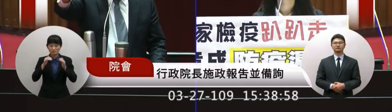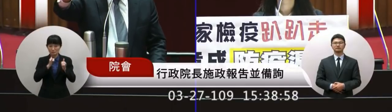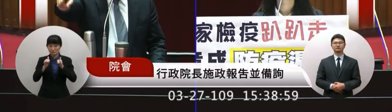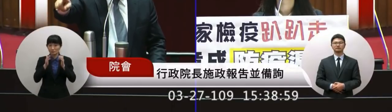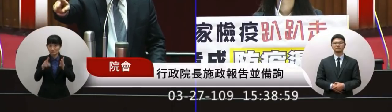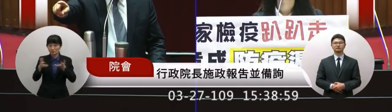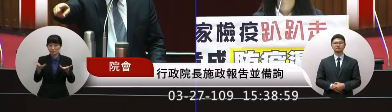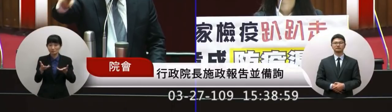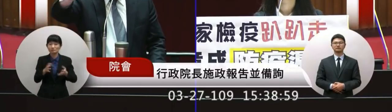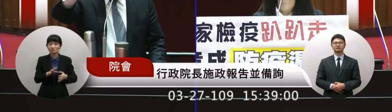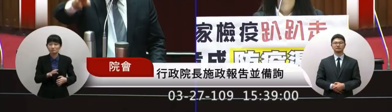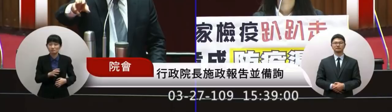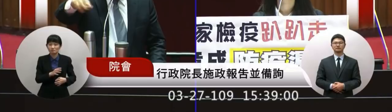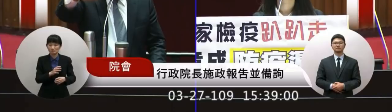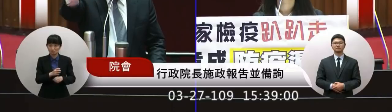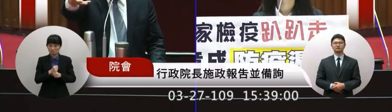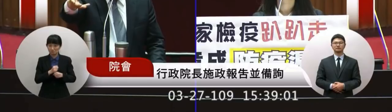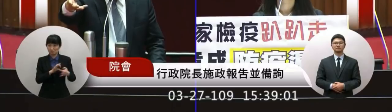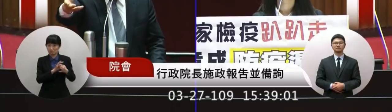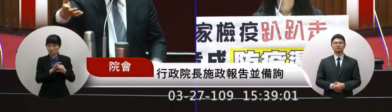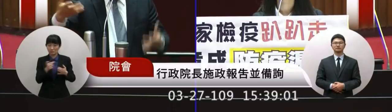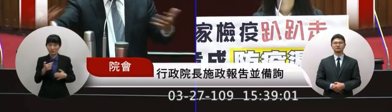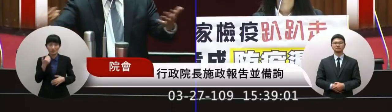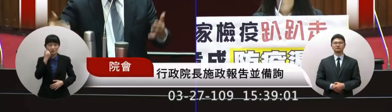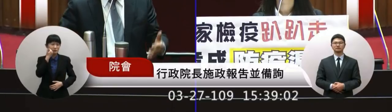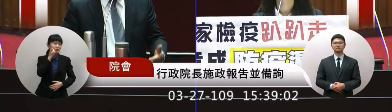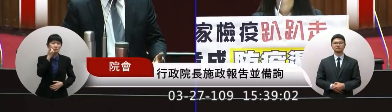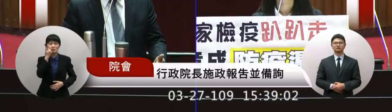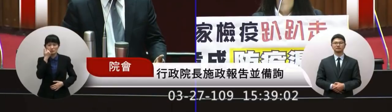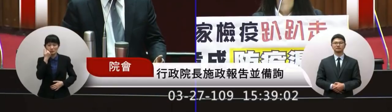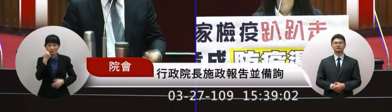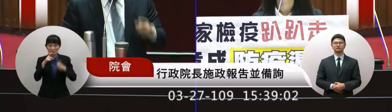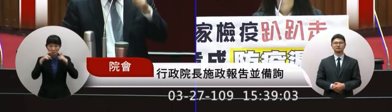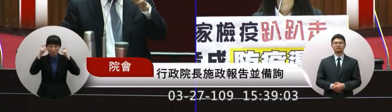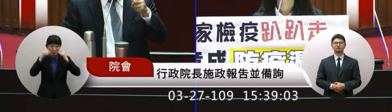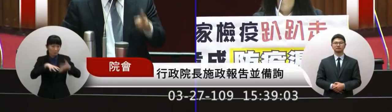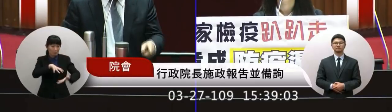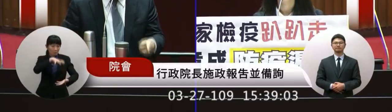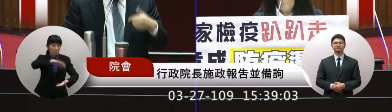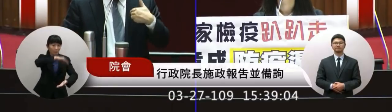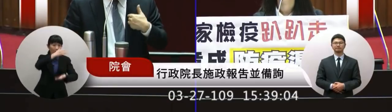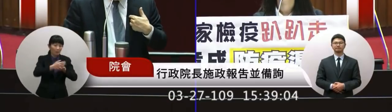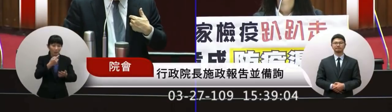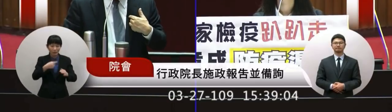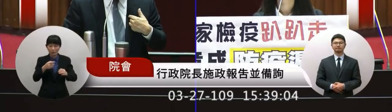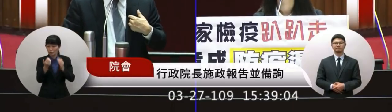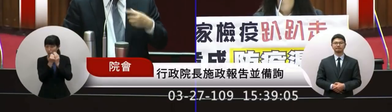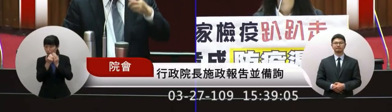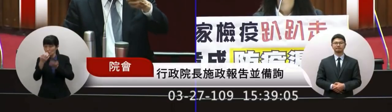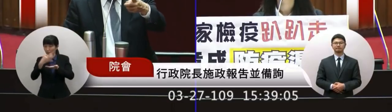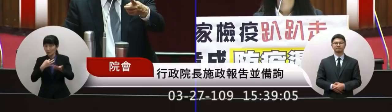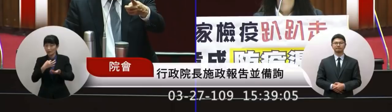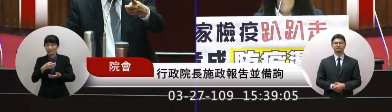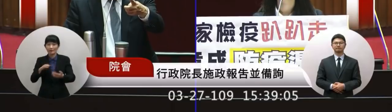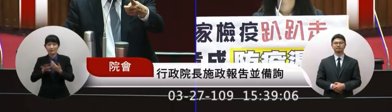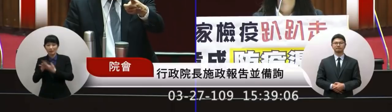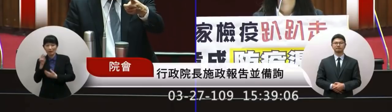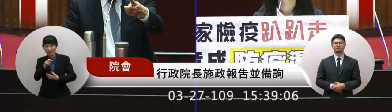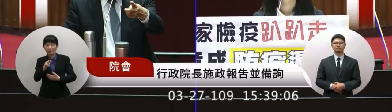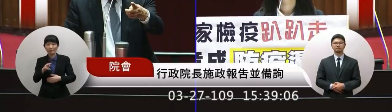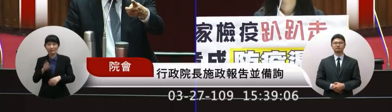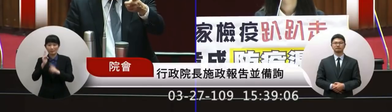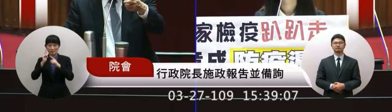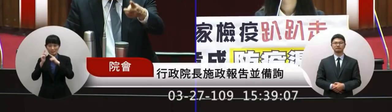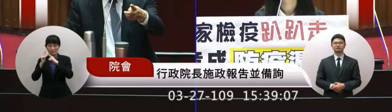有哪一个囤积，有哪一个在卖口罩，外界马上知道，所以这个我们也会查办。那委